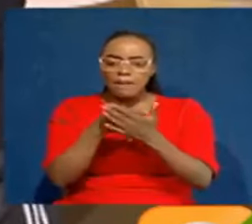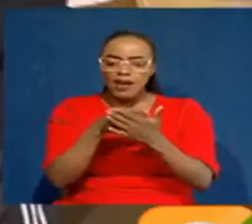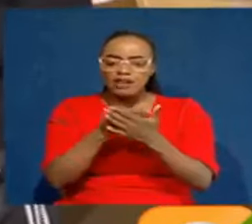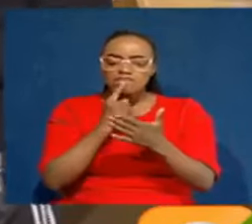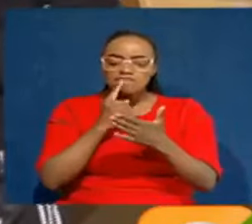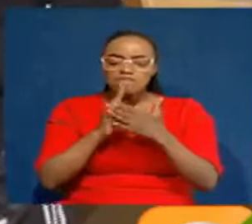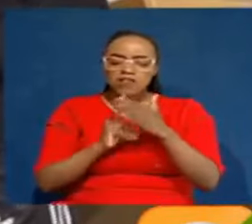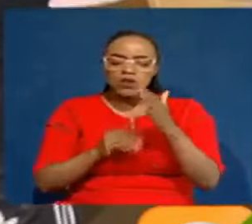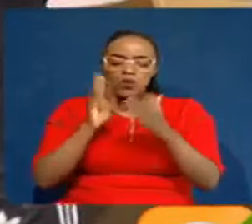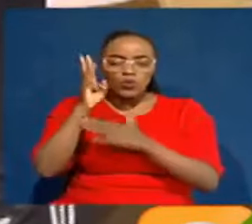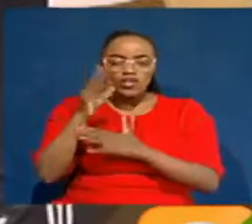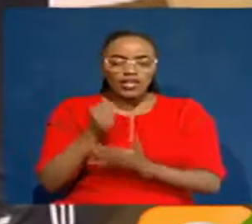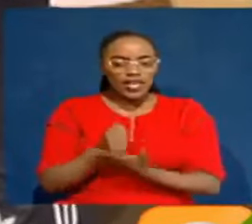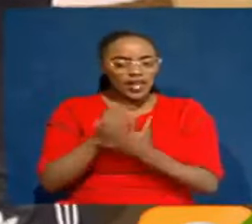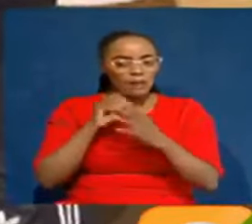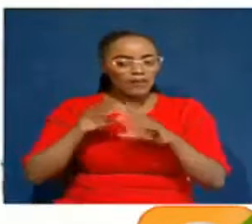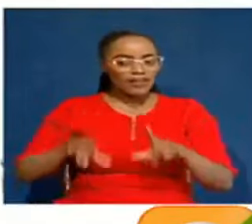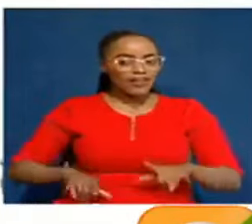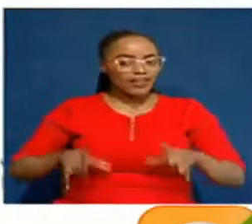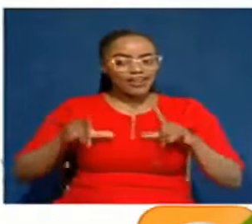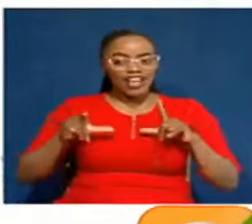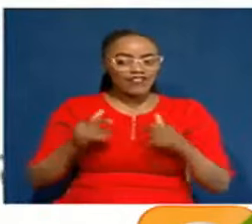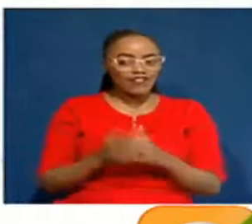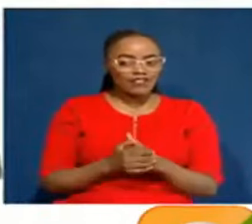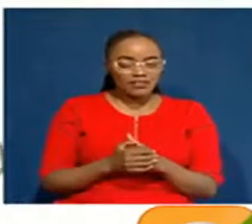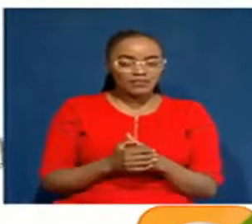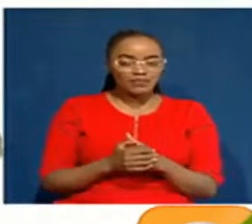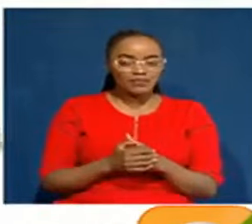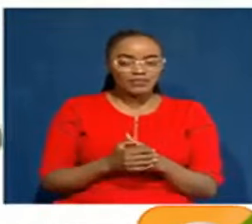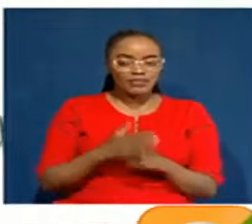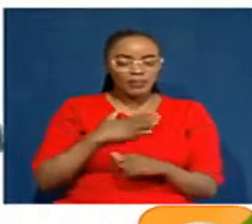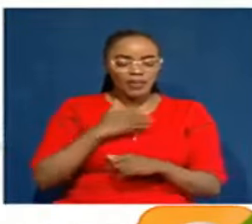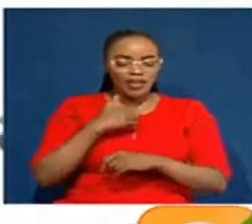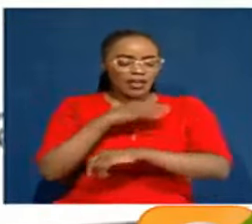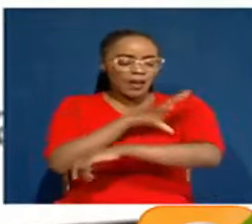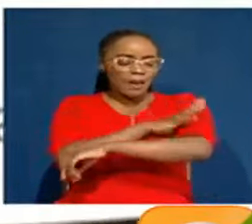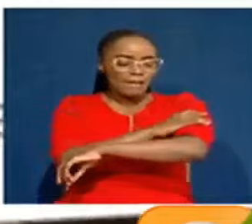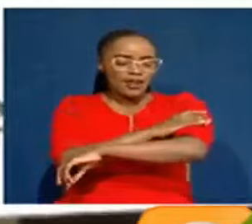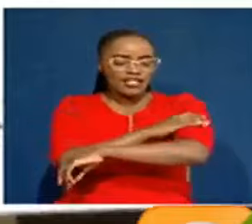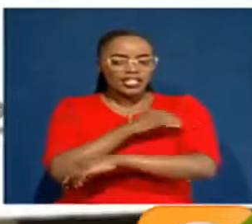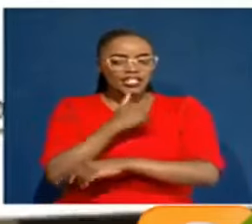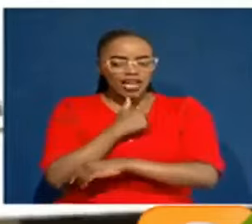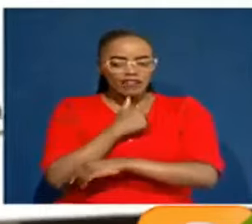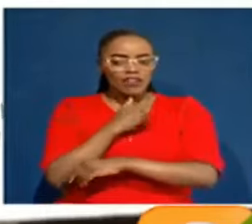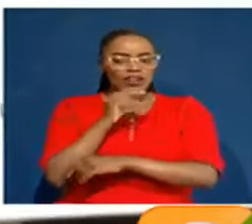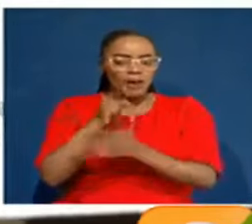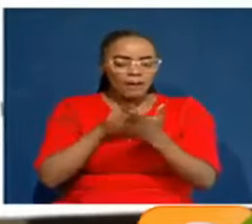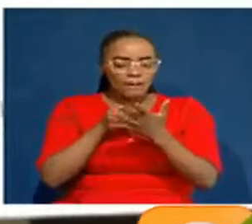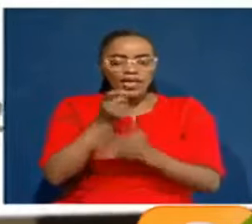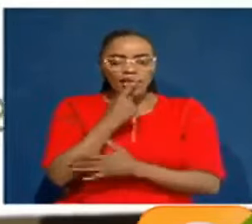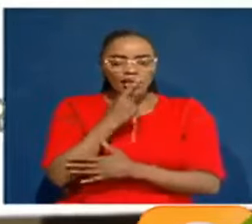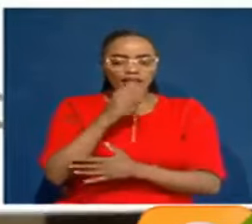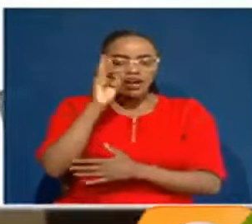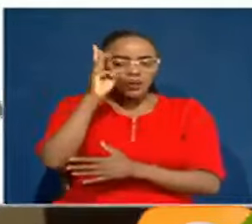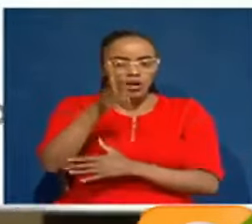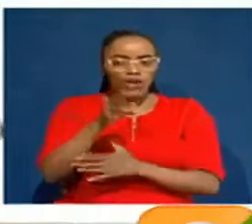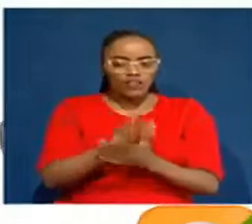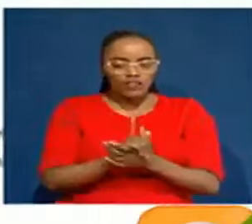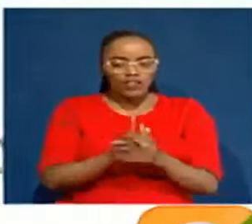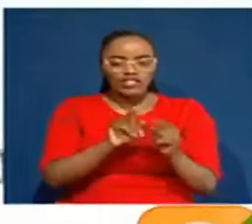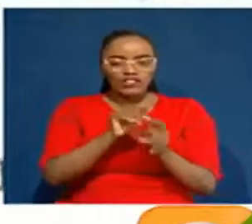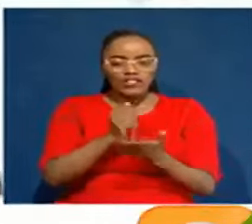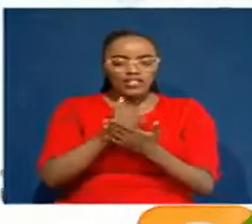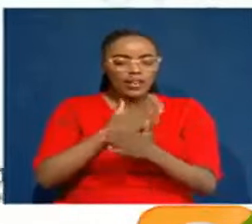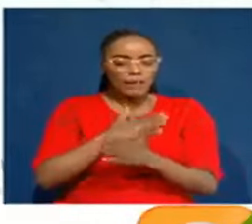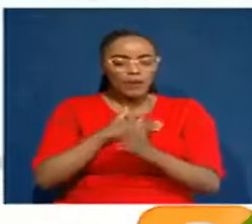anayosema itamsaidia kimaisha. Mimi nakuanga na pressure. Eh? Hiyo nitakuwa nikinunua dawa naye. Ah, itanisaidia sana.